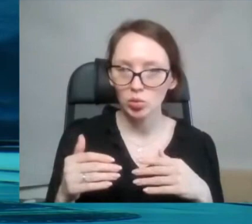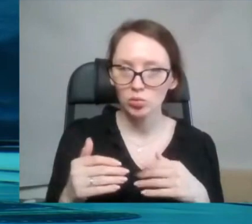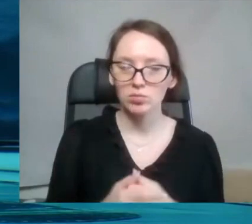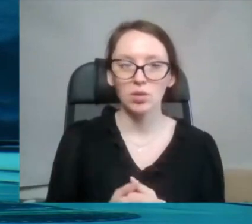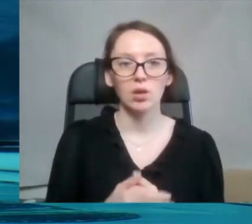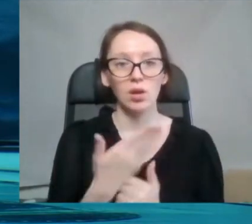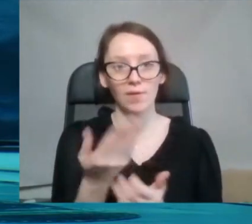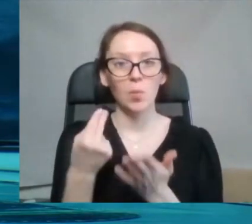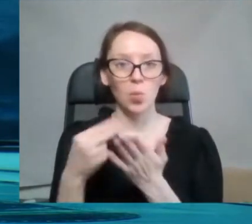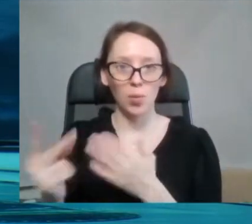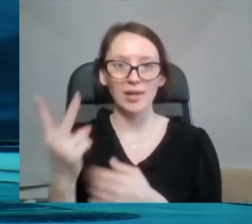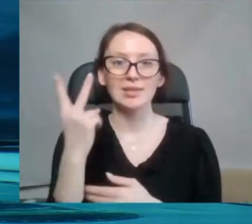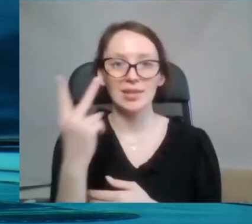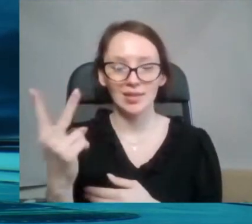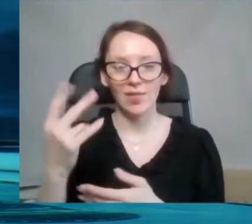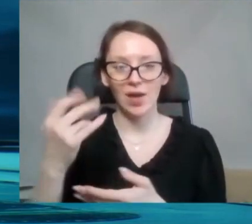покупаете 2 кувшина,